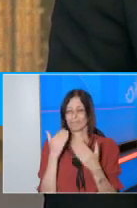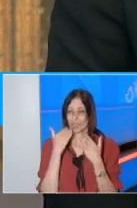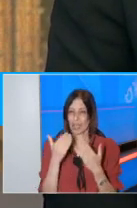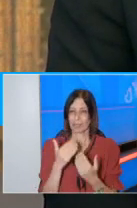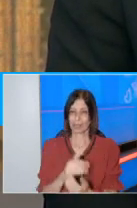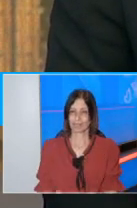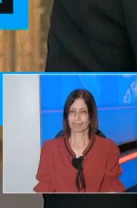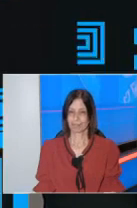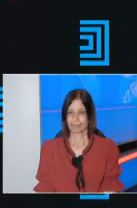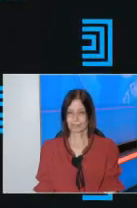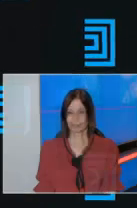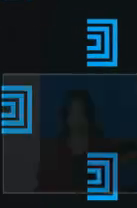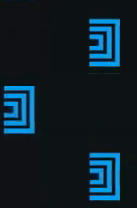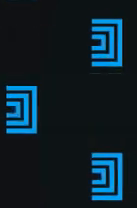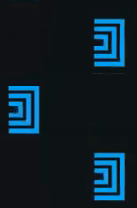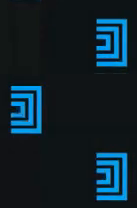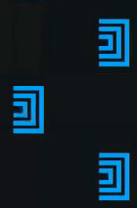רבה.